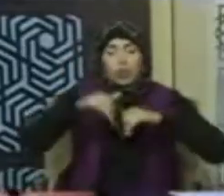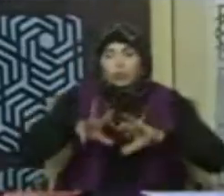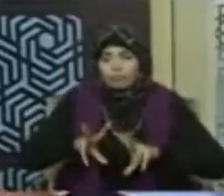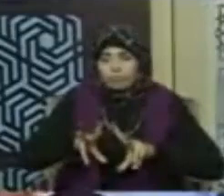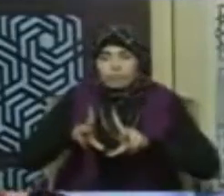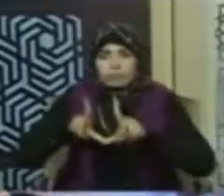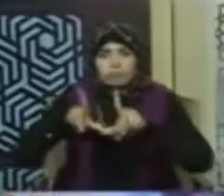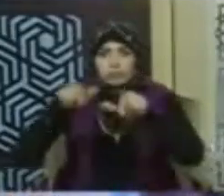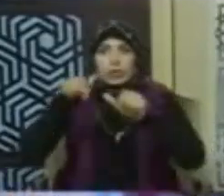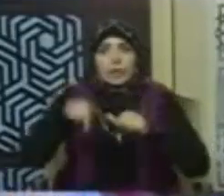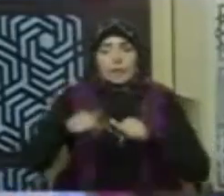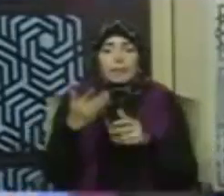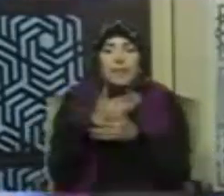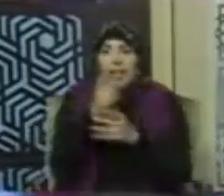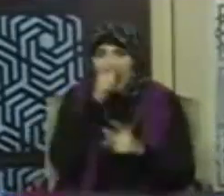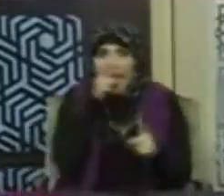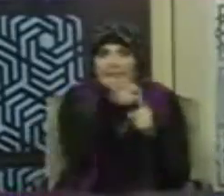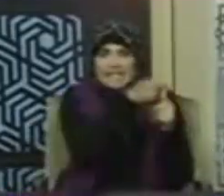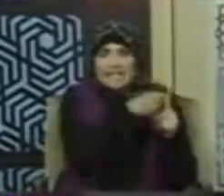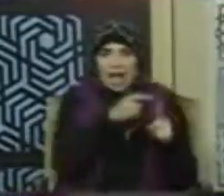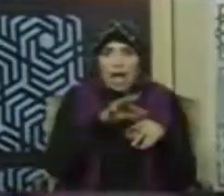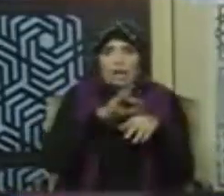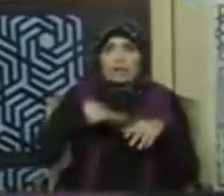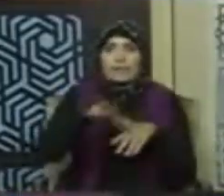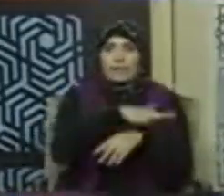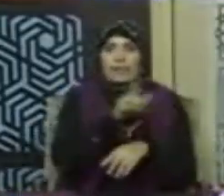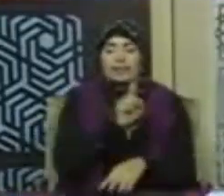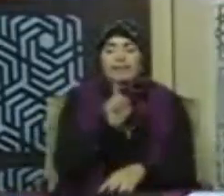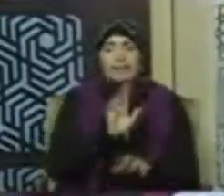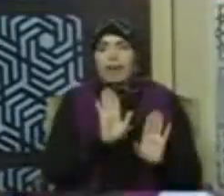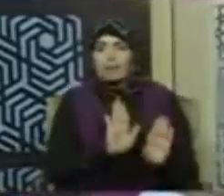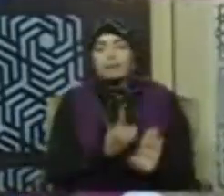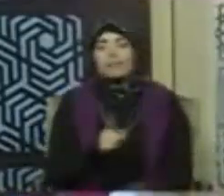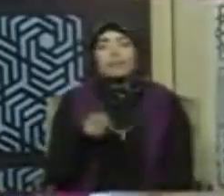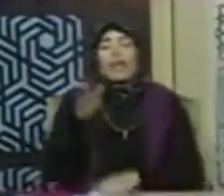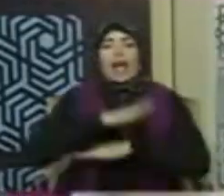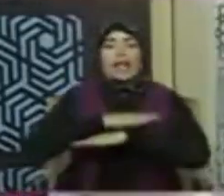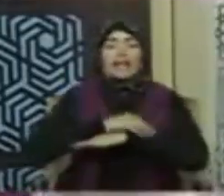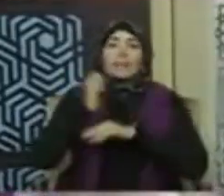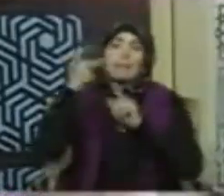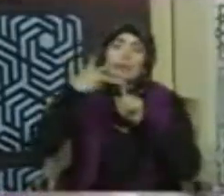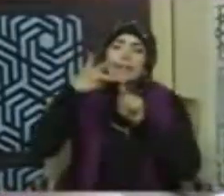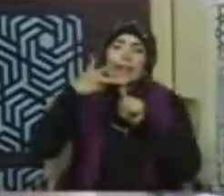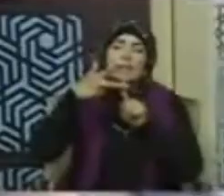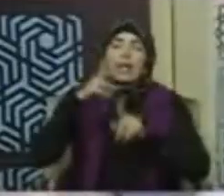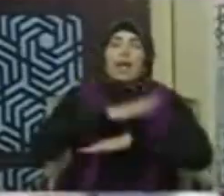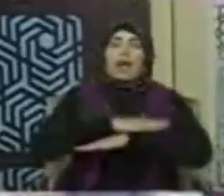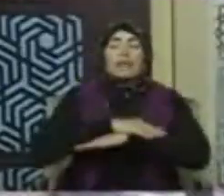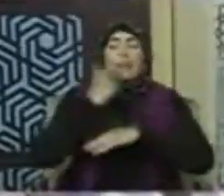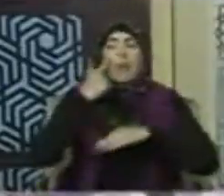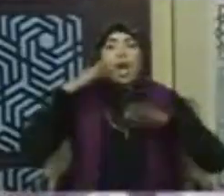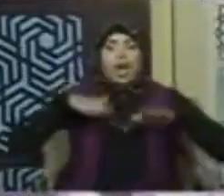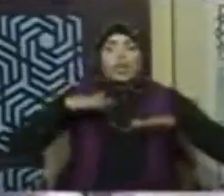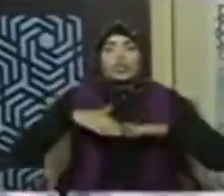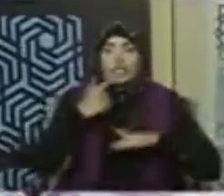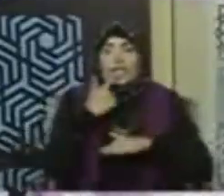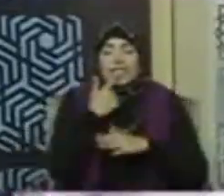أن تسهم في أذى الناس. الأدب الثالث أدب يعني عشناه زمنا